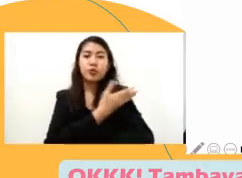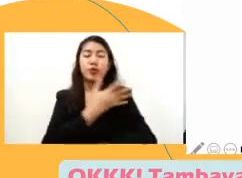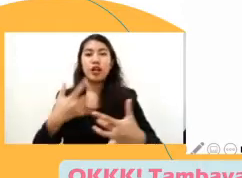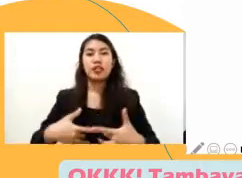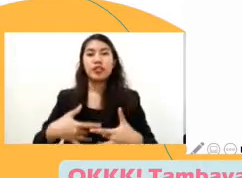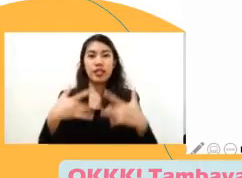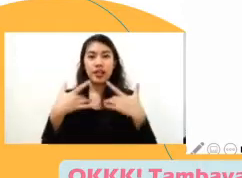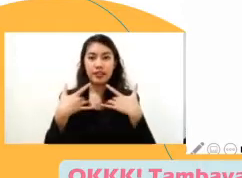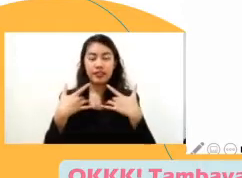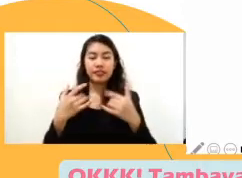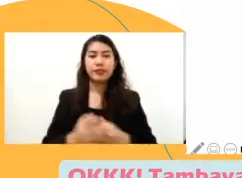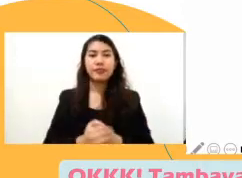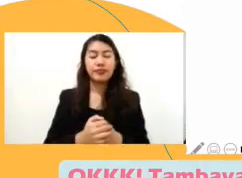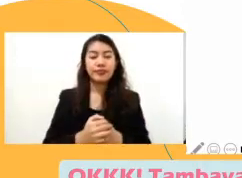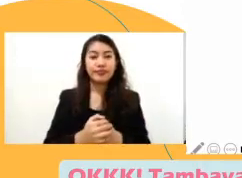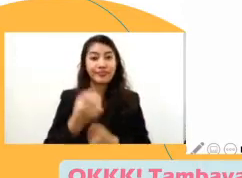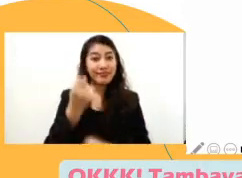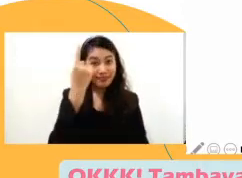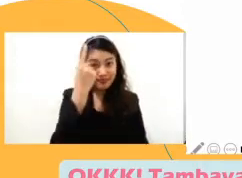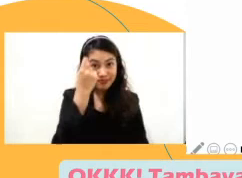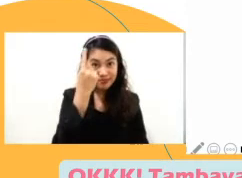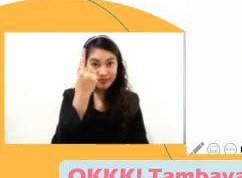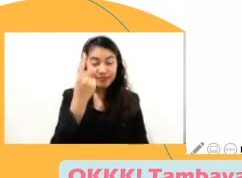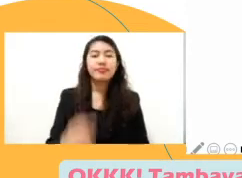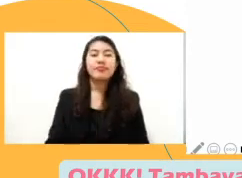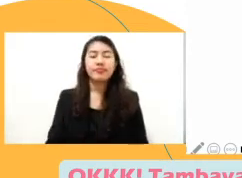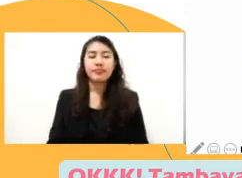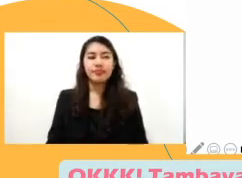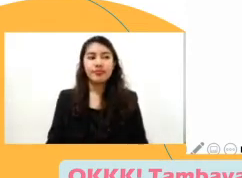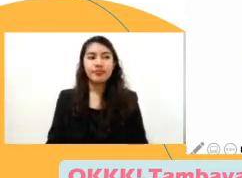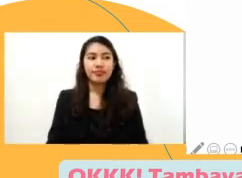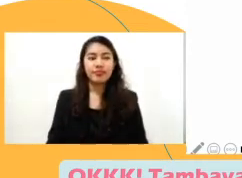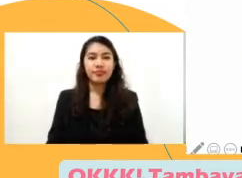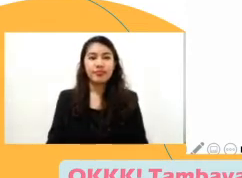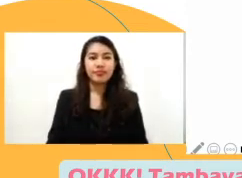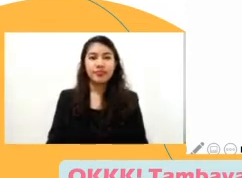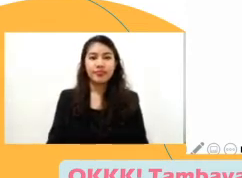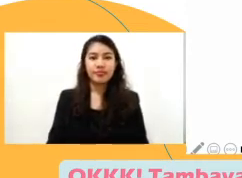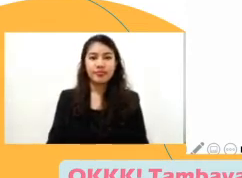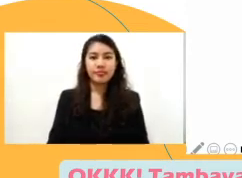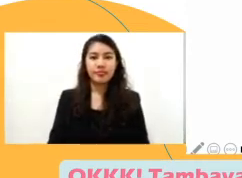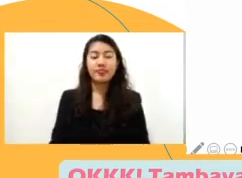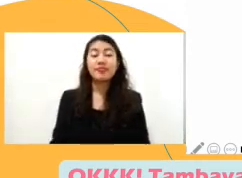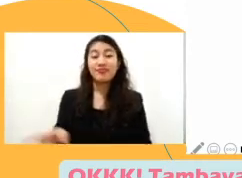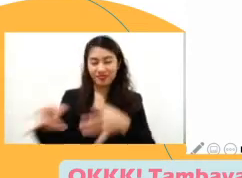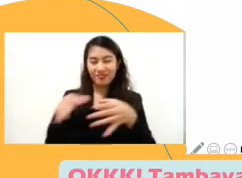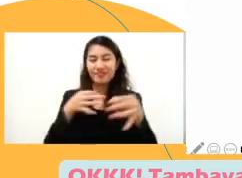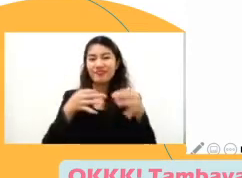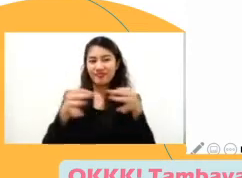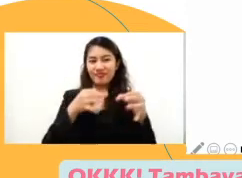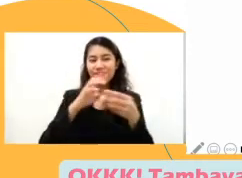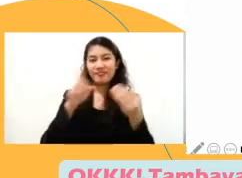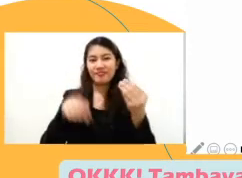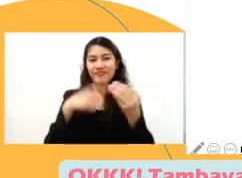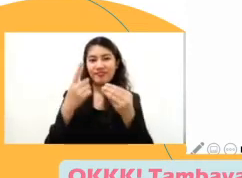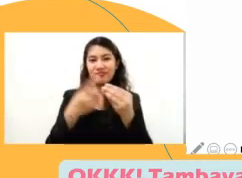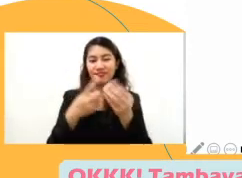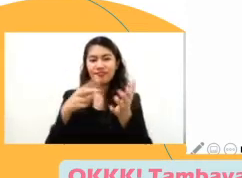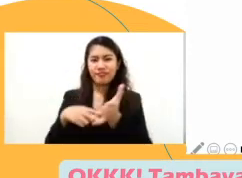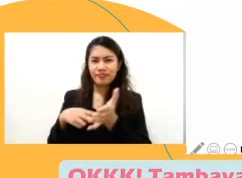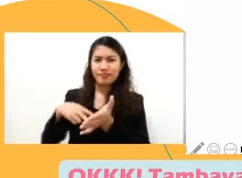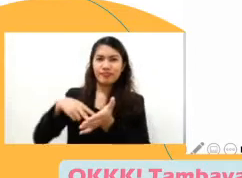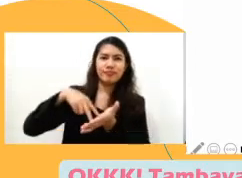Naintindihan ba? So yun lang po para sa aspeto ng pagbangon. Maraming salamat at magandang